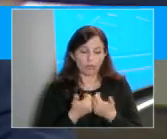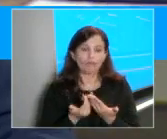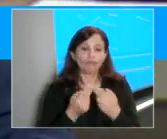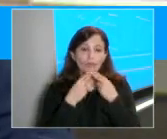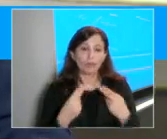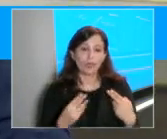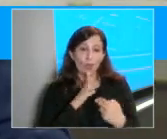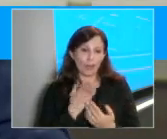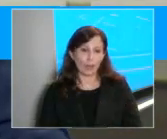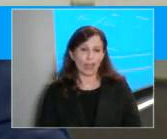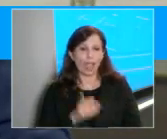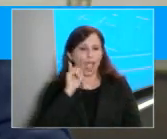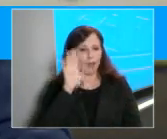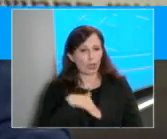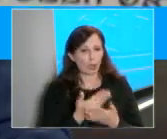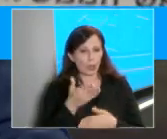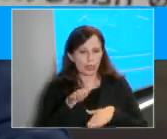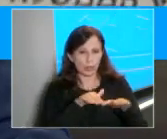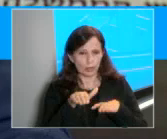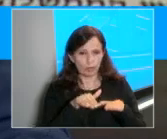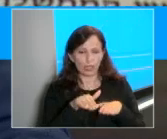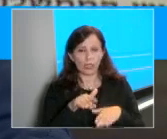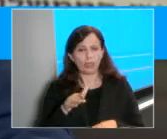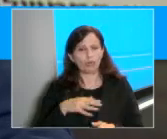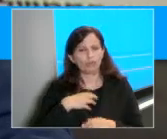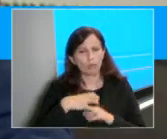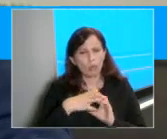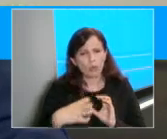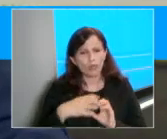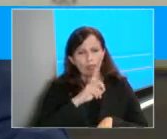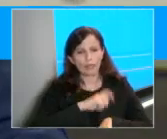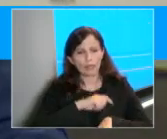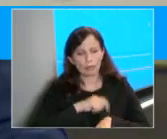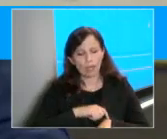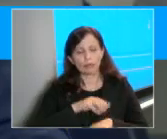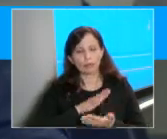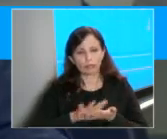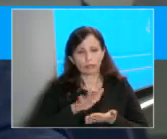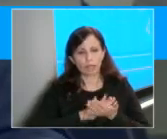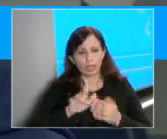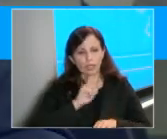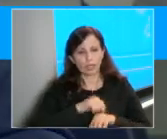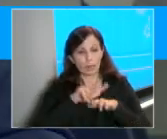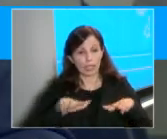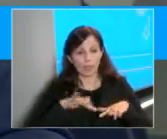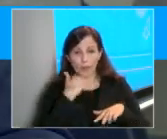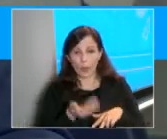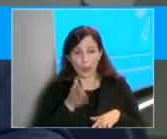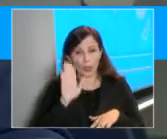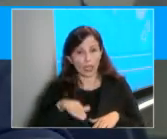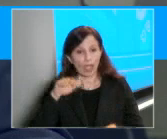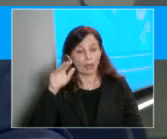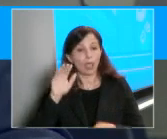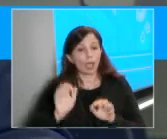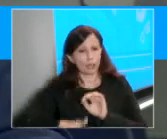אבל מנדלבליט מושך ומושך את הזמן, מחכה בחלק מהדברים שיהיה כבר התיישנות, וזה מצב מאוד מאוד גרוע. עכשיו צריך גם לזכור שגם קצב עמד